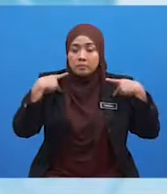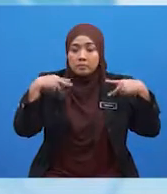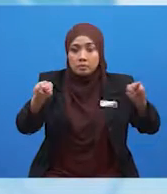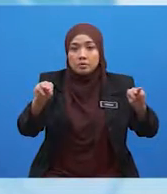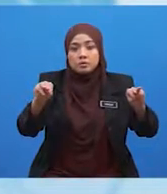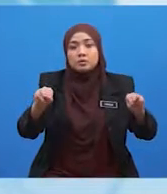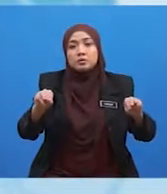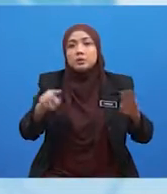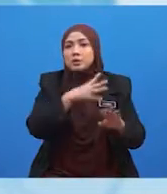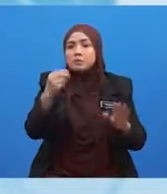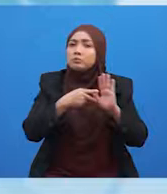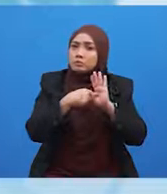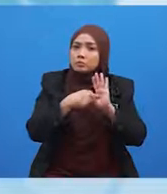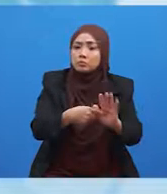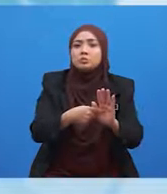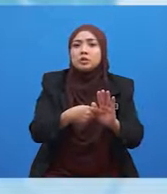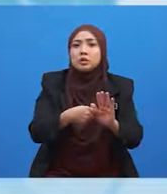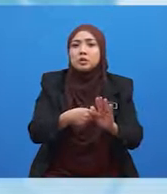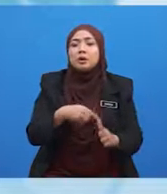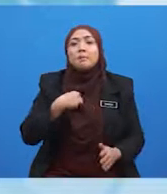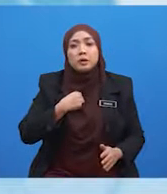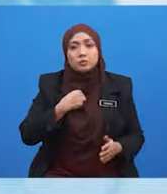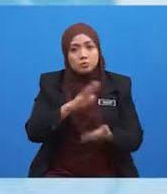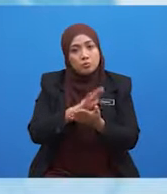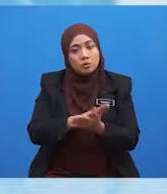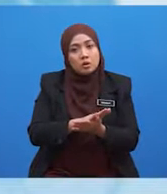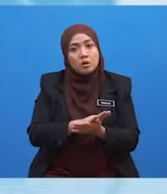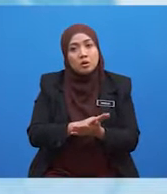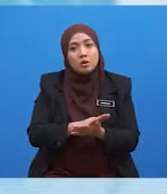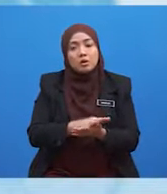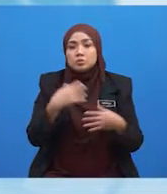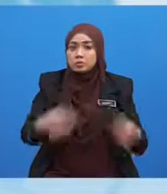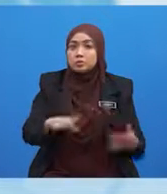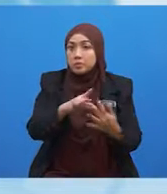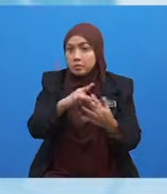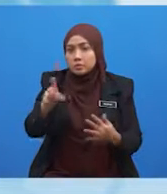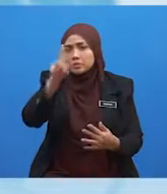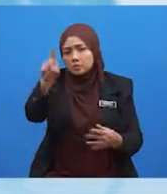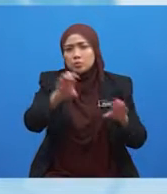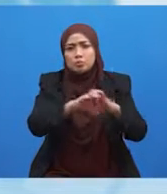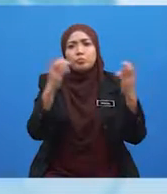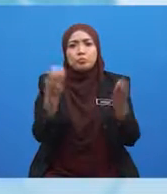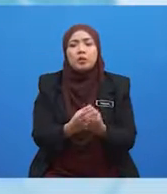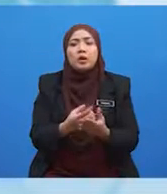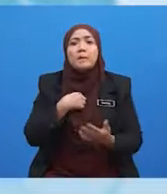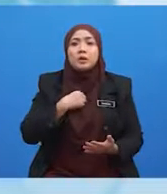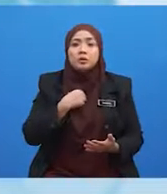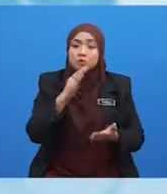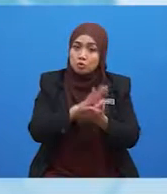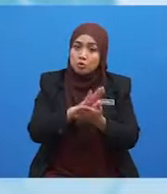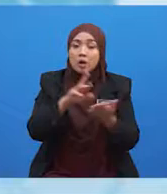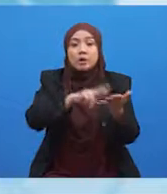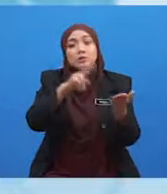menunjukkan syari'at pakaian seragam sekolah telah memilih satu segmen pakaian seragam sekolah